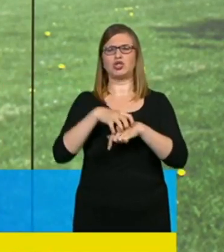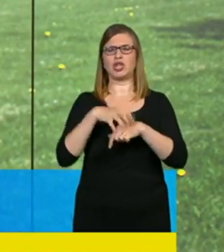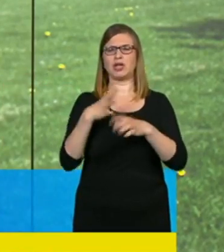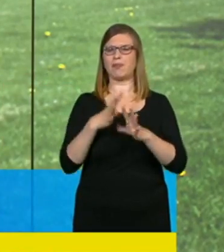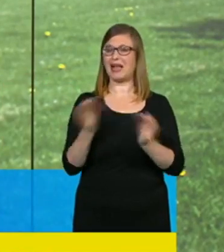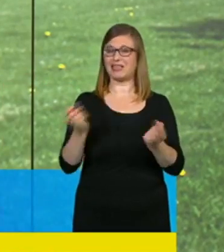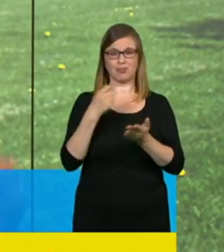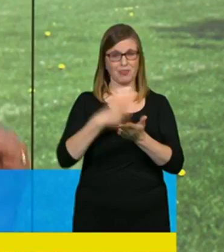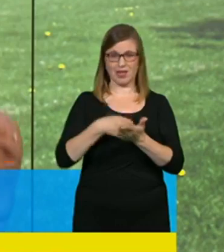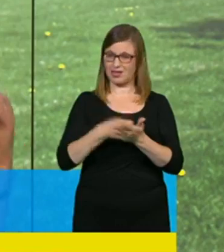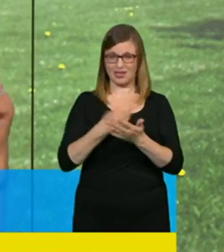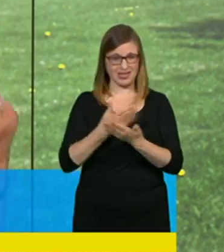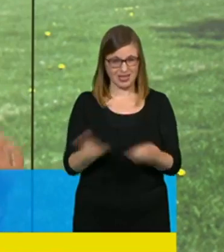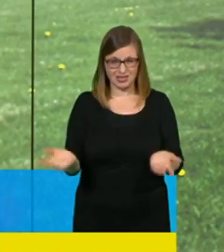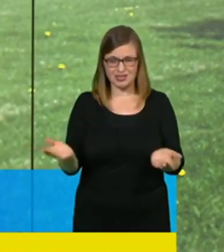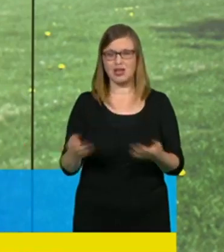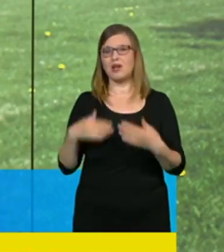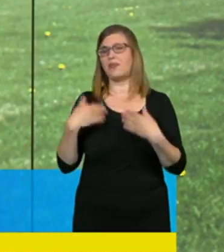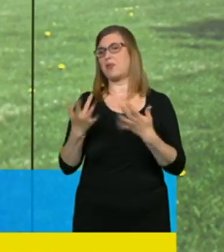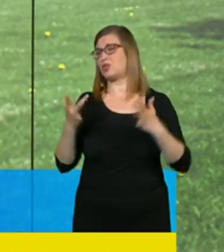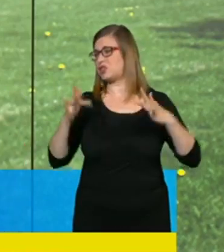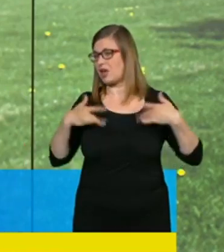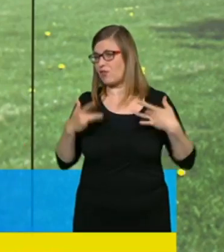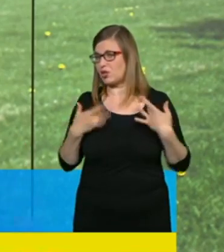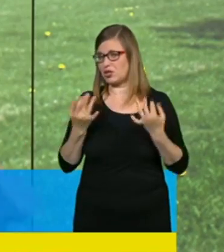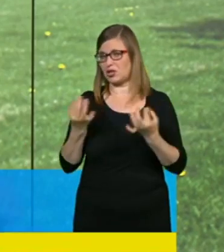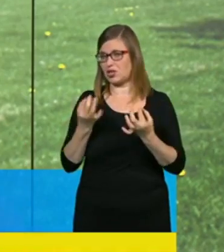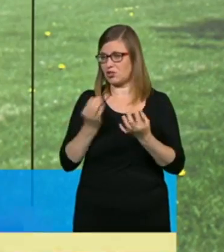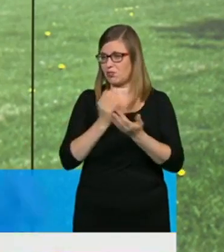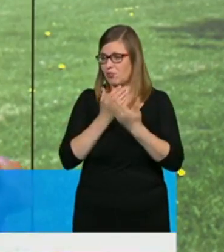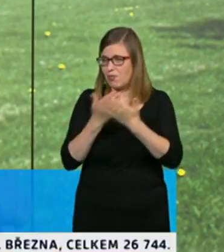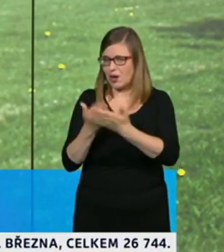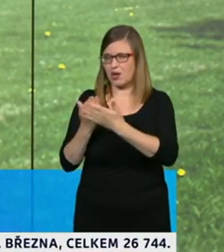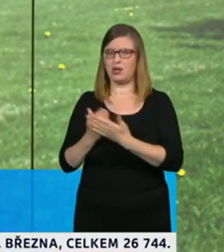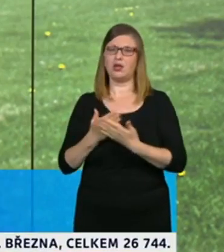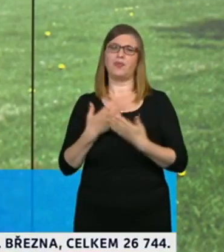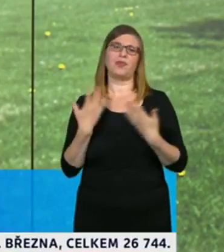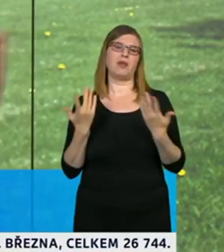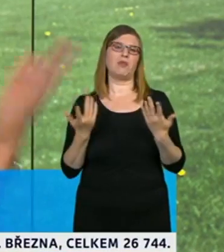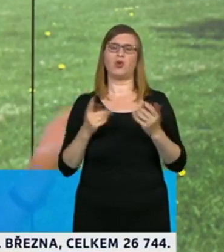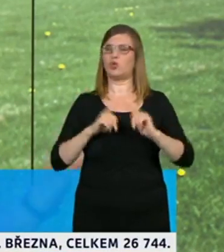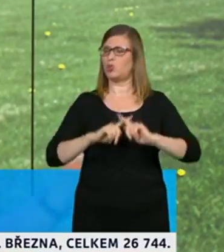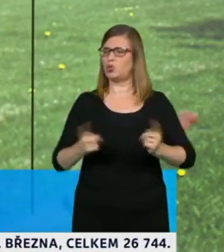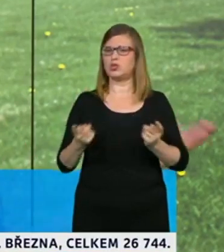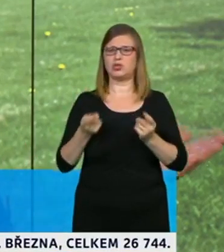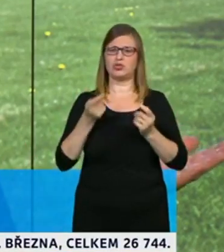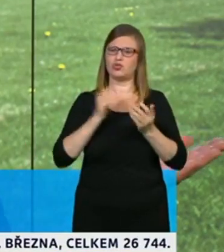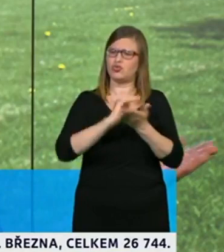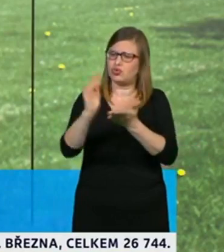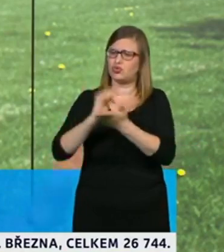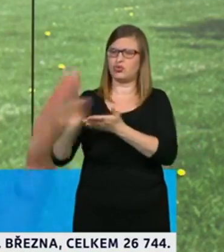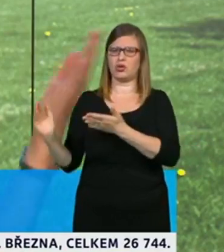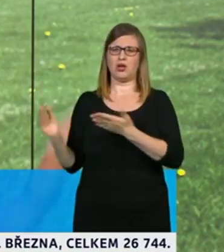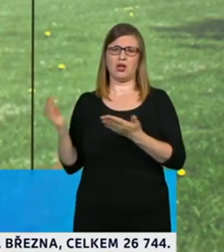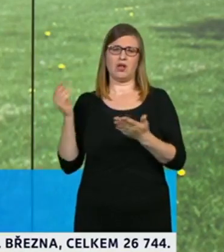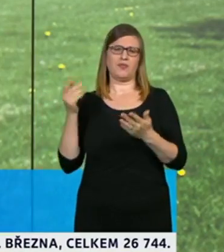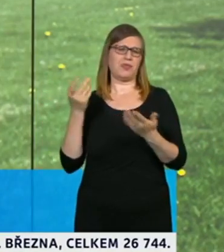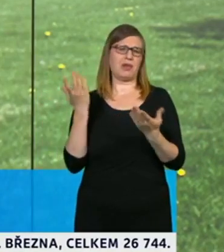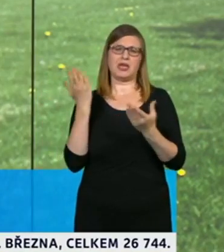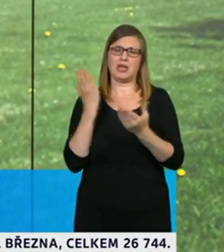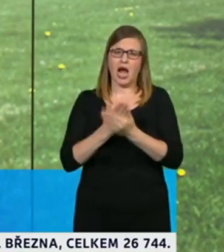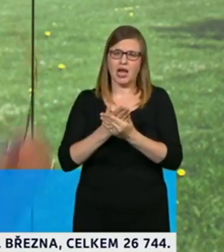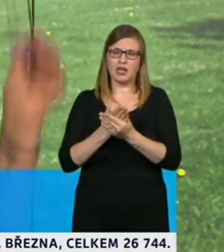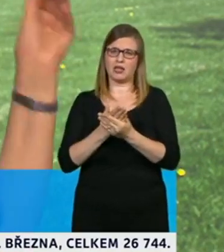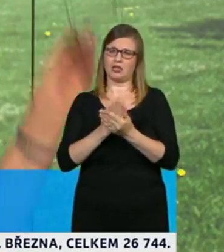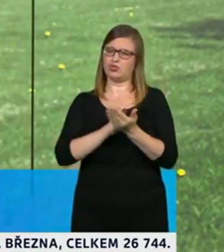je 30 tisíc pro každého. Určitě tam není započítáno celá řada prominutí záloh třeba na daní z příjmu a tak dále. To